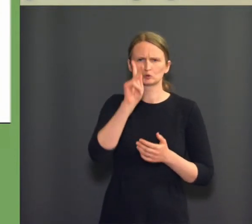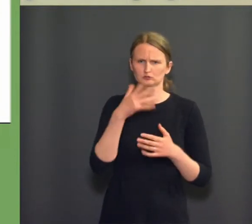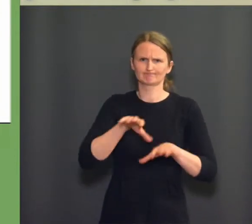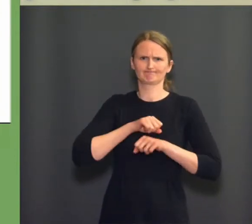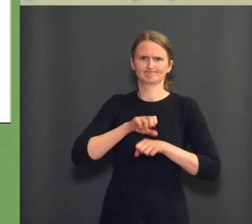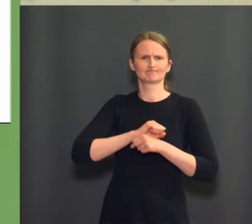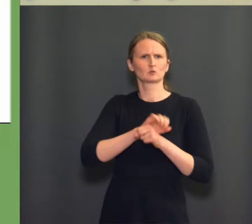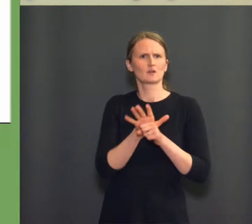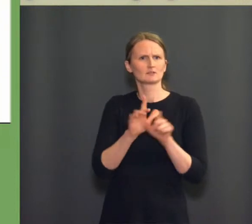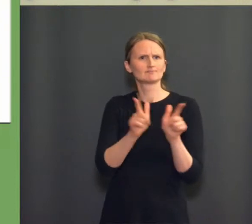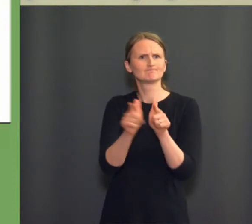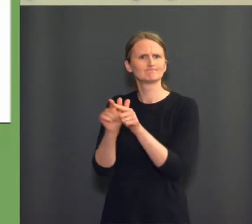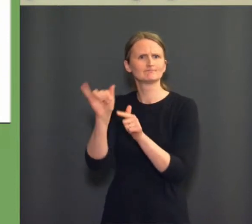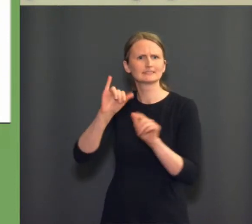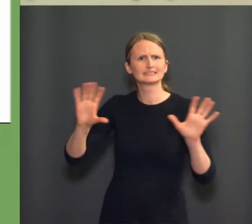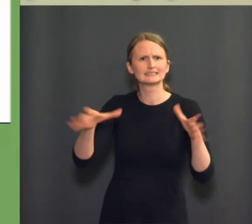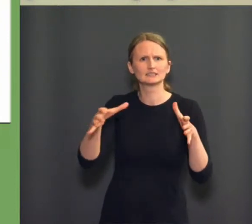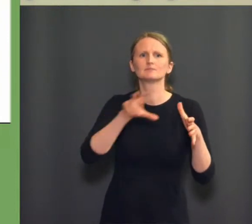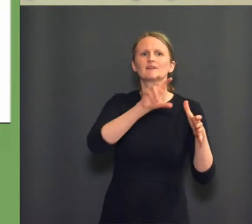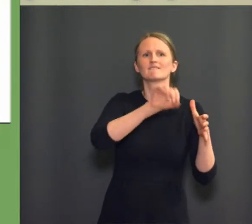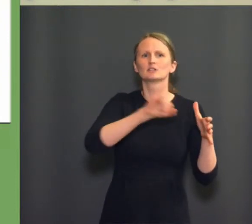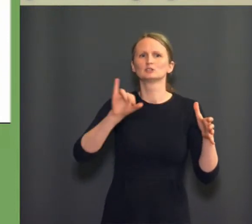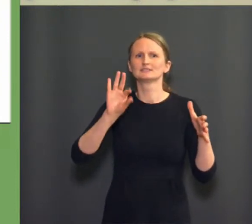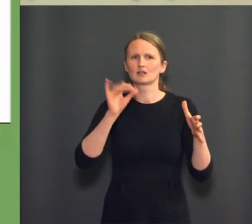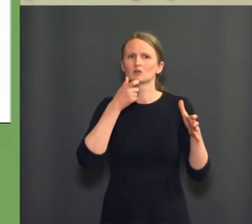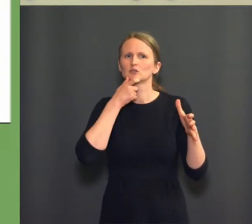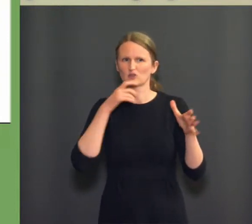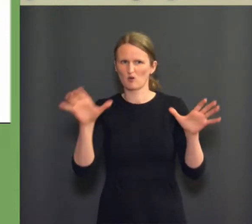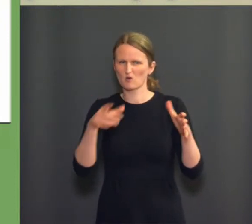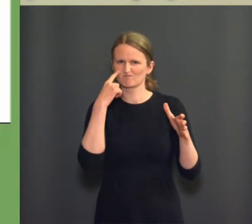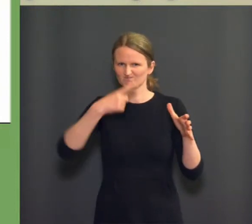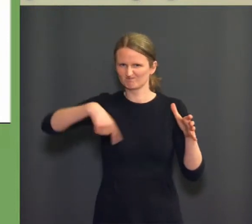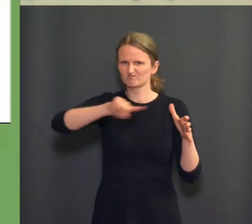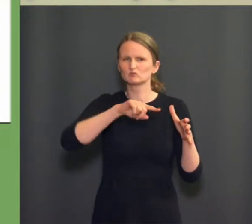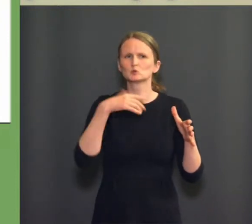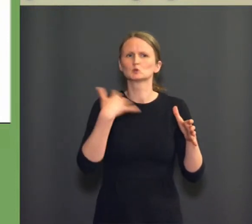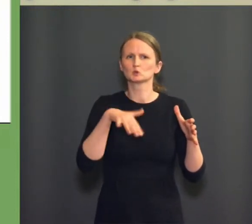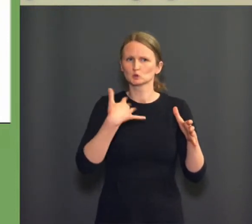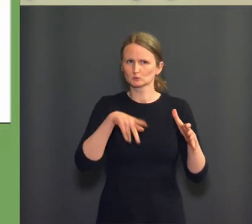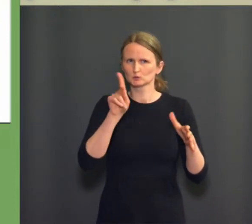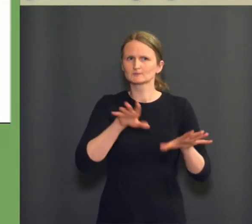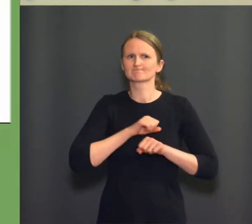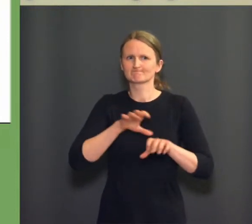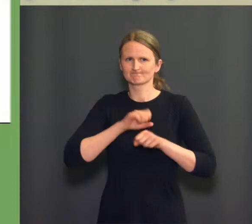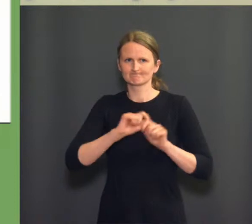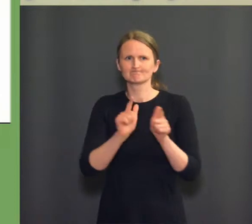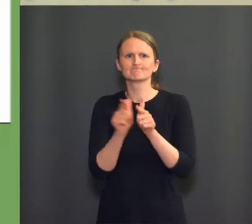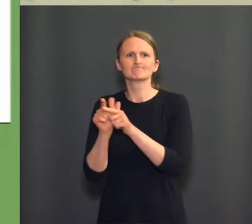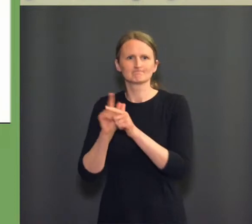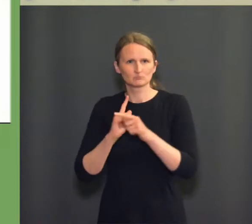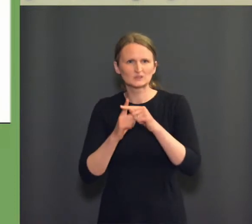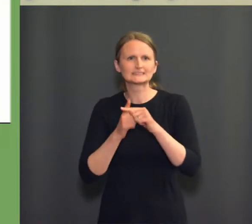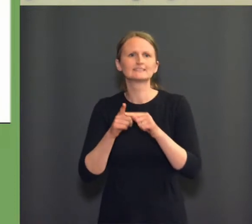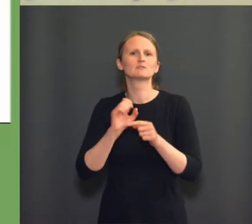actuellement, et donc ces tranches d'âge sont les tranches d'âge dans lesquelles on a le plus de patients contaminés. La baisse